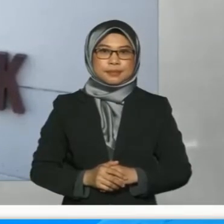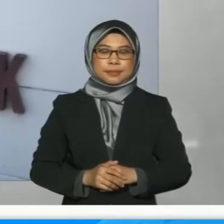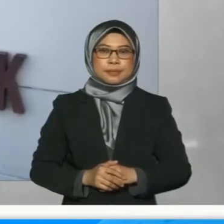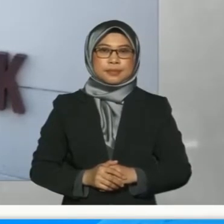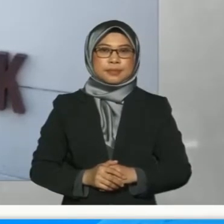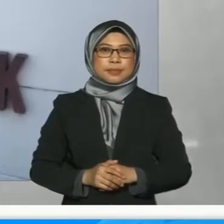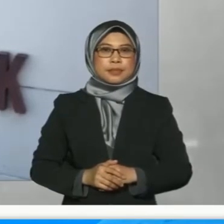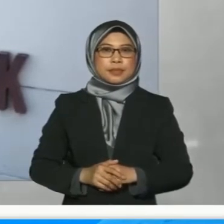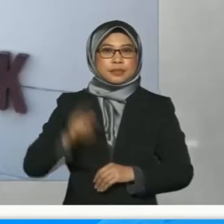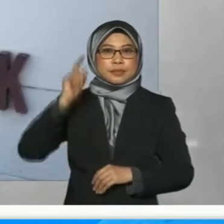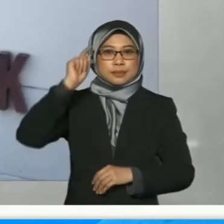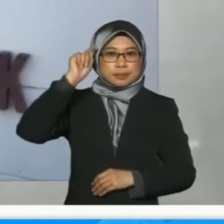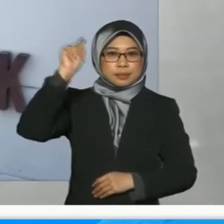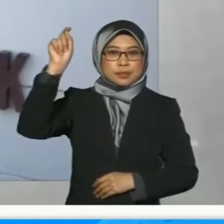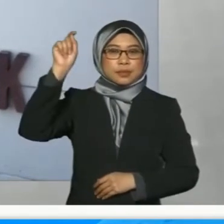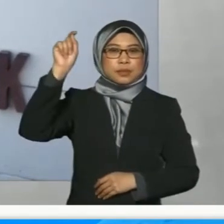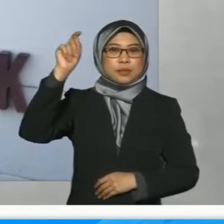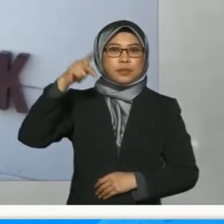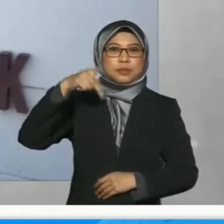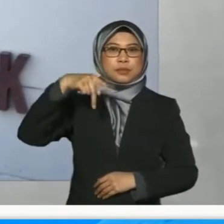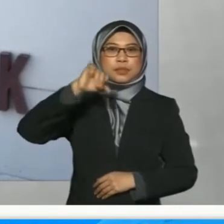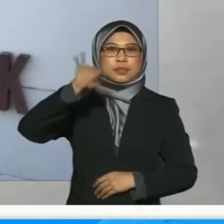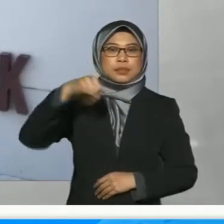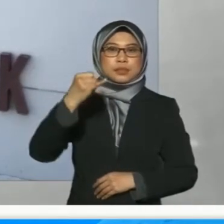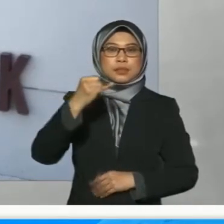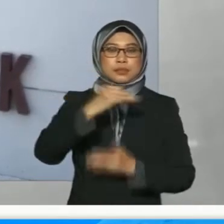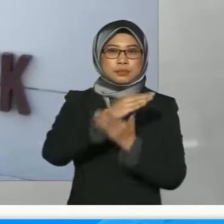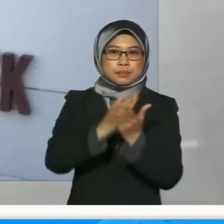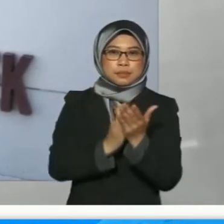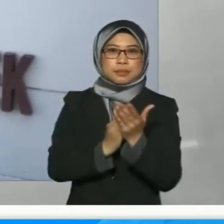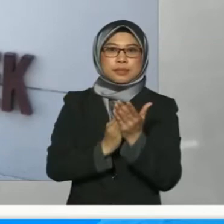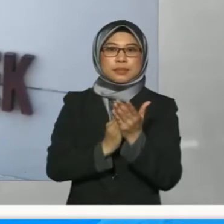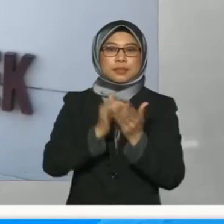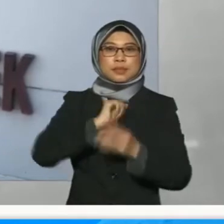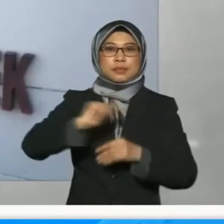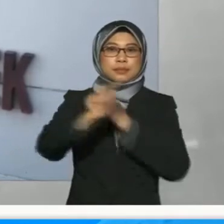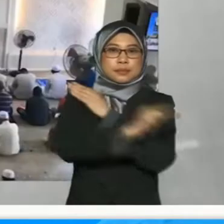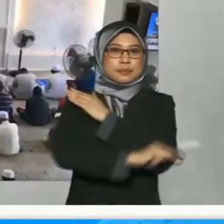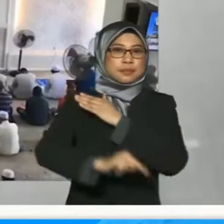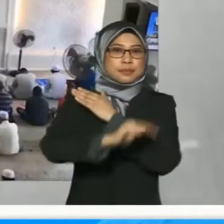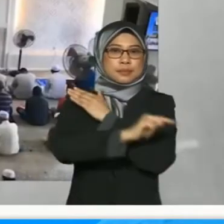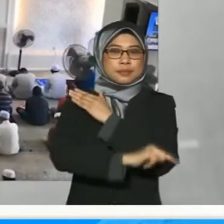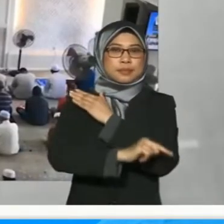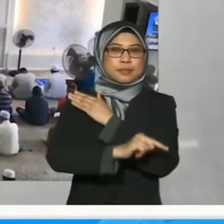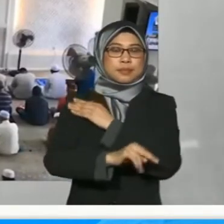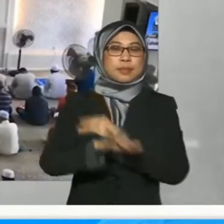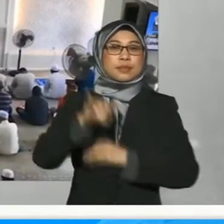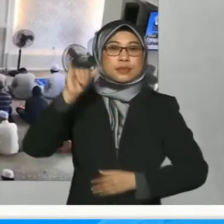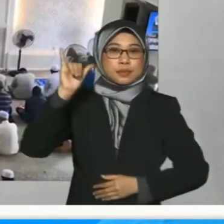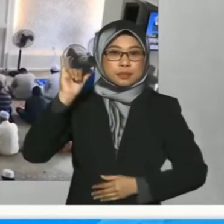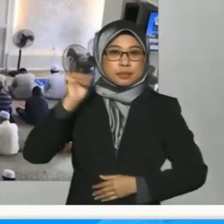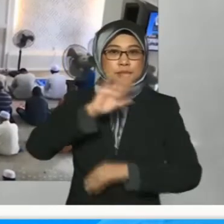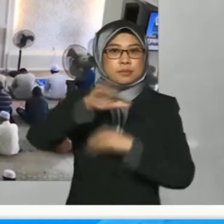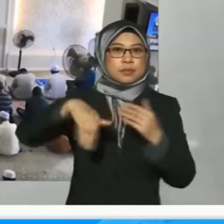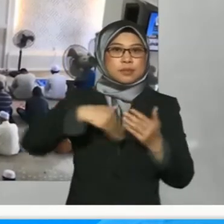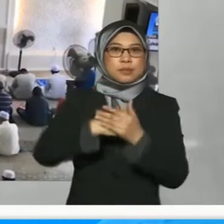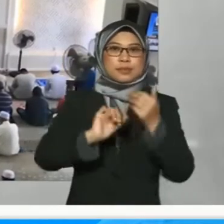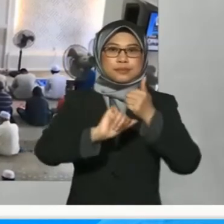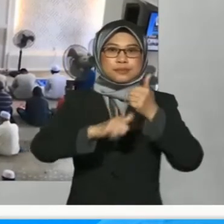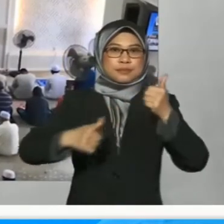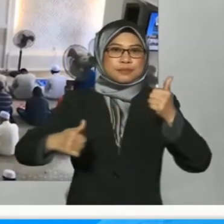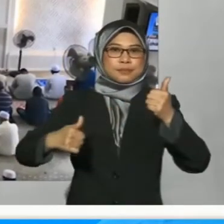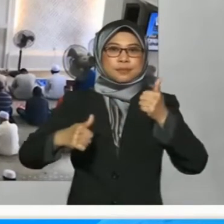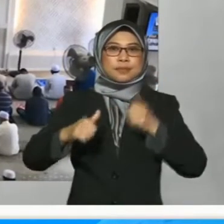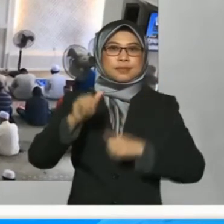di mana Kalau di Terengganu pesuruhjaya hal-ihwal agamanya Negeri Amrozi BD berkata sejak semalam semua ahli Jonathan